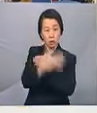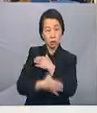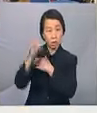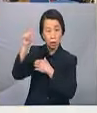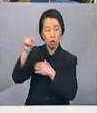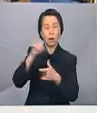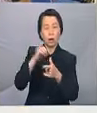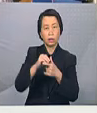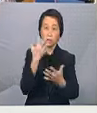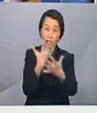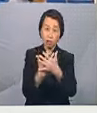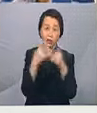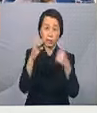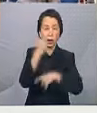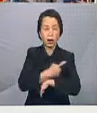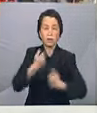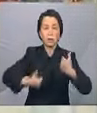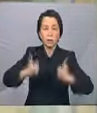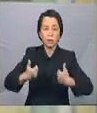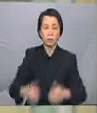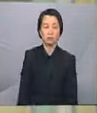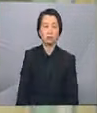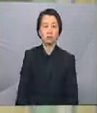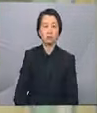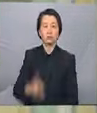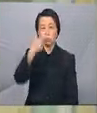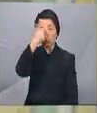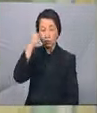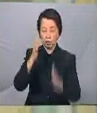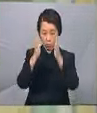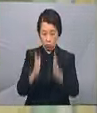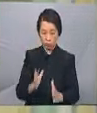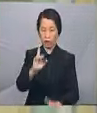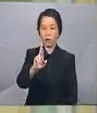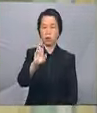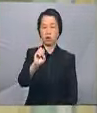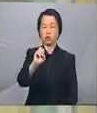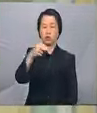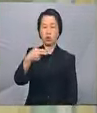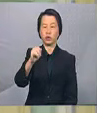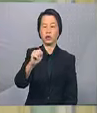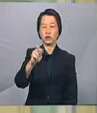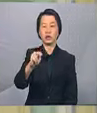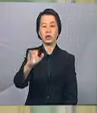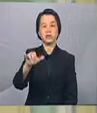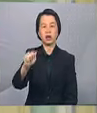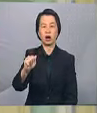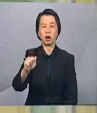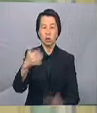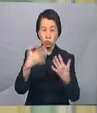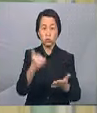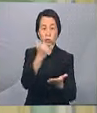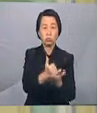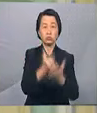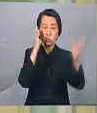14 hari? Oleh kerana mereka telah pun berada di negara kita, di perairan kita, maka itu